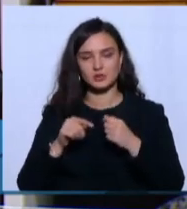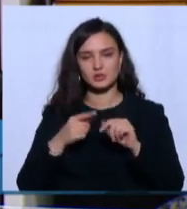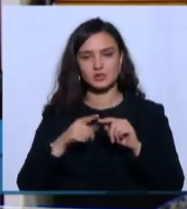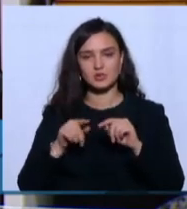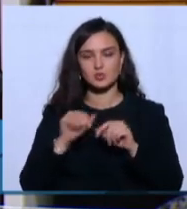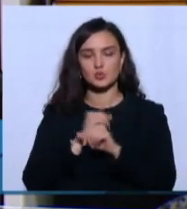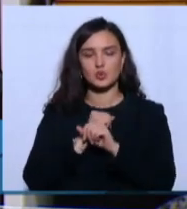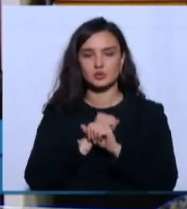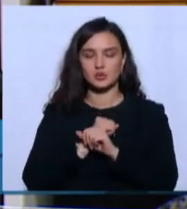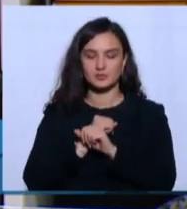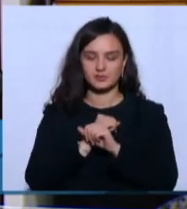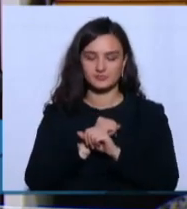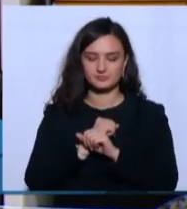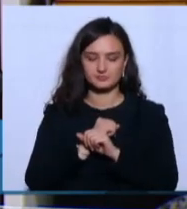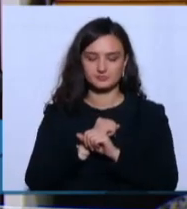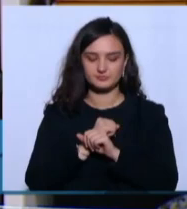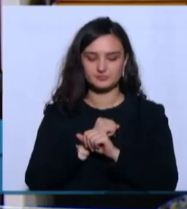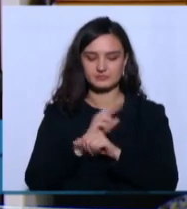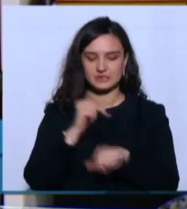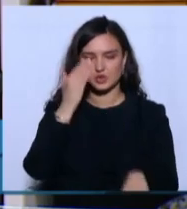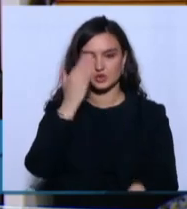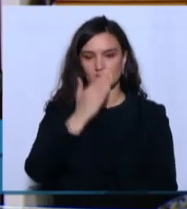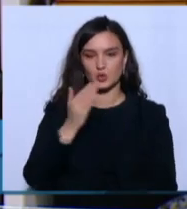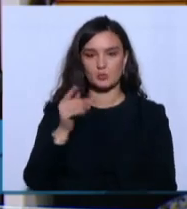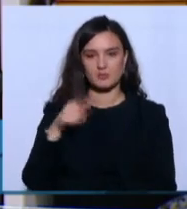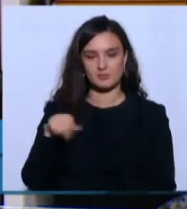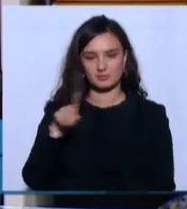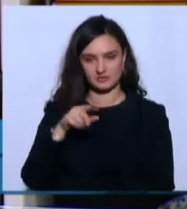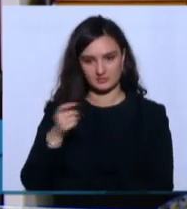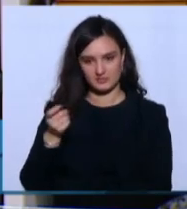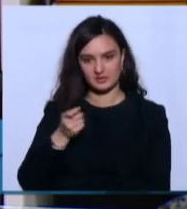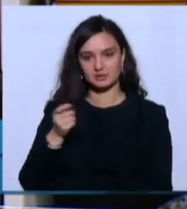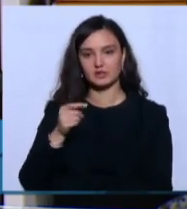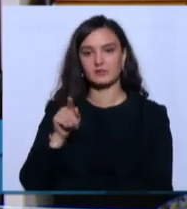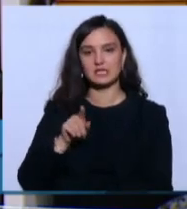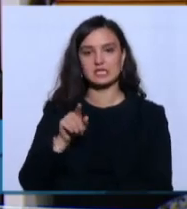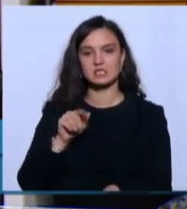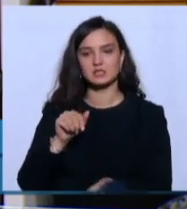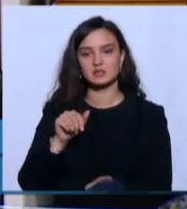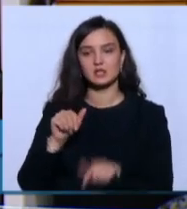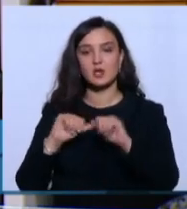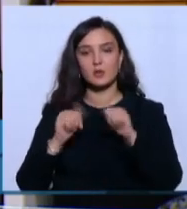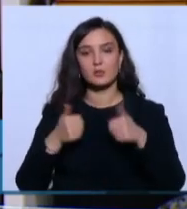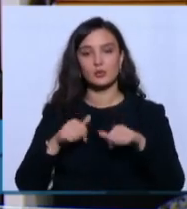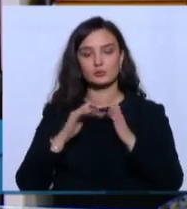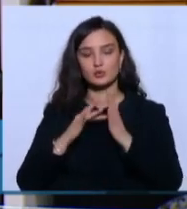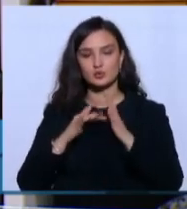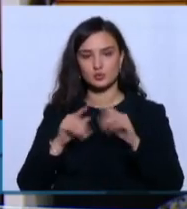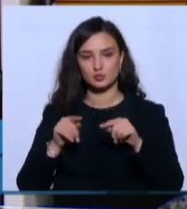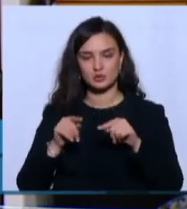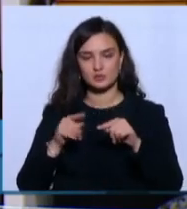ეს კურორტები და საზოგადოებები, რომლებიც მართავენ ასეთი ტიპის ტურიზმს.